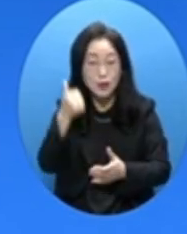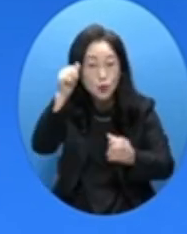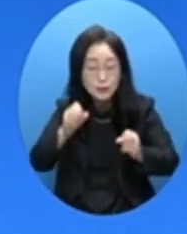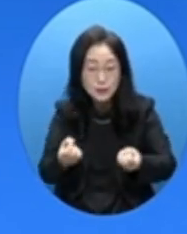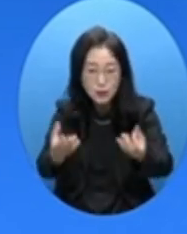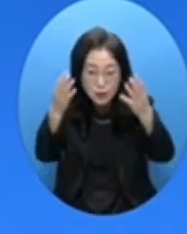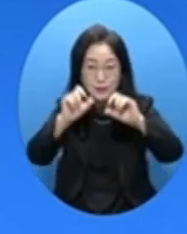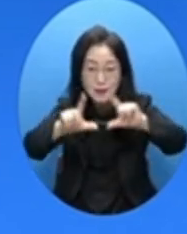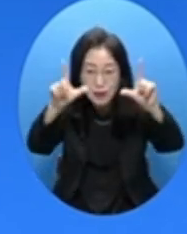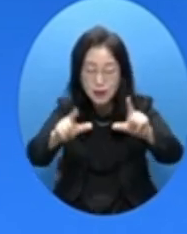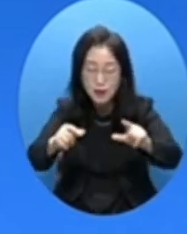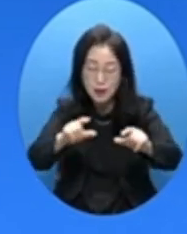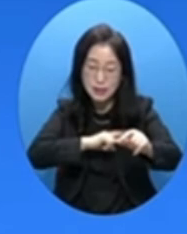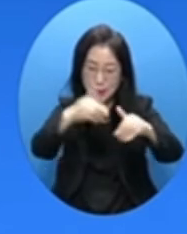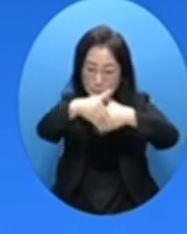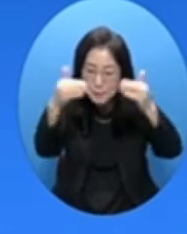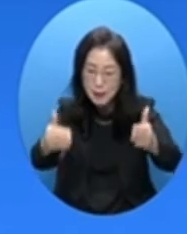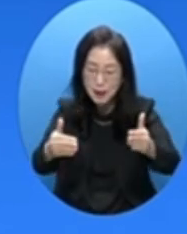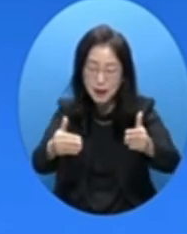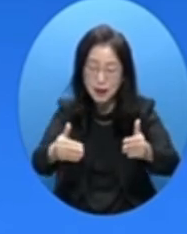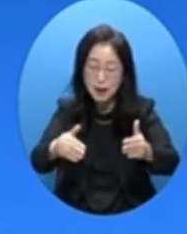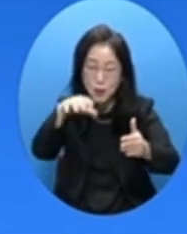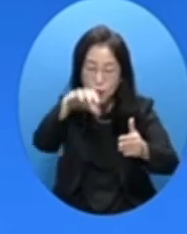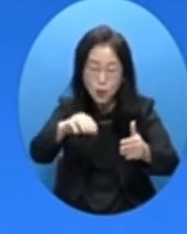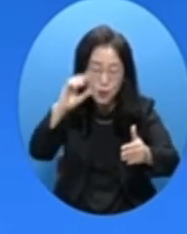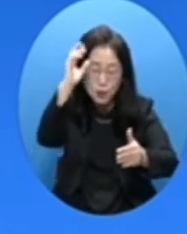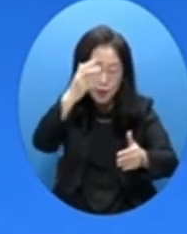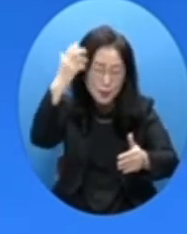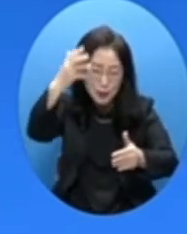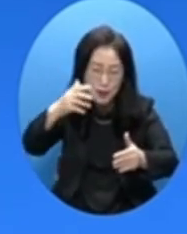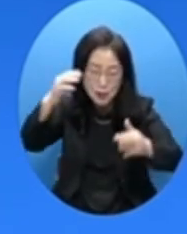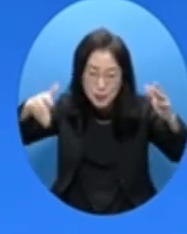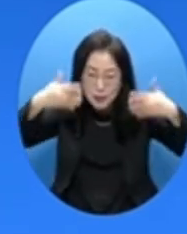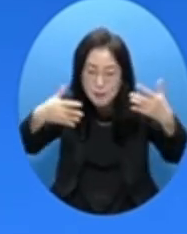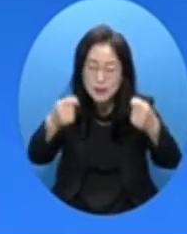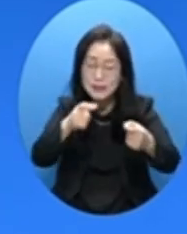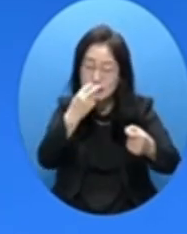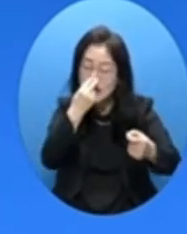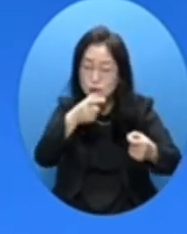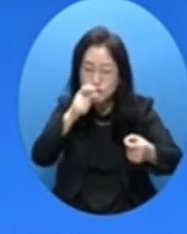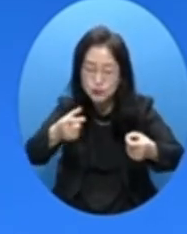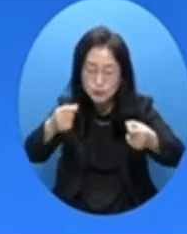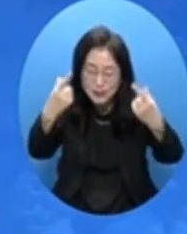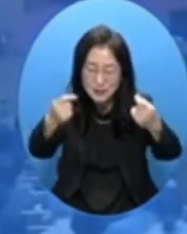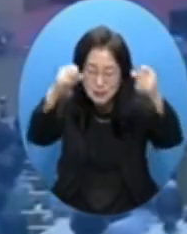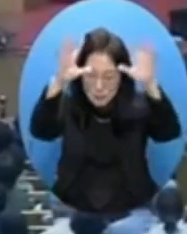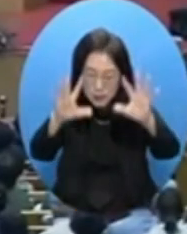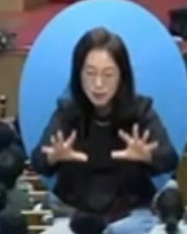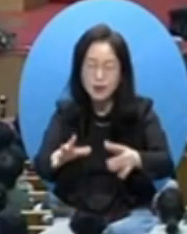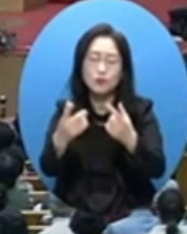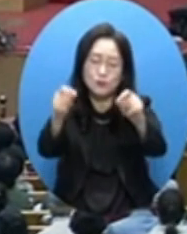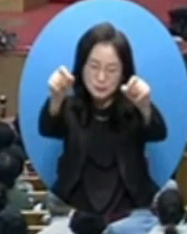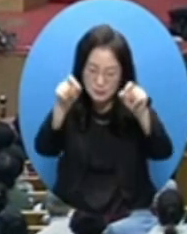온전히 성령이 바람같이 불같이 생속까지 임한 것처럼 우리에게 성령이 임해야 되는 것입니다